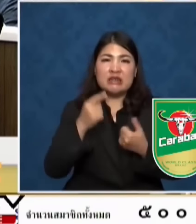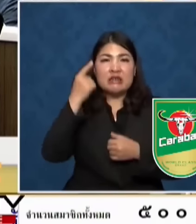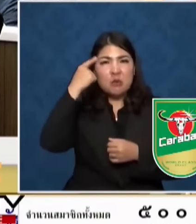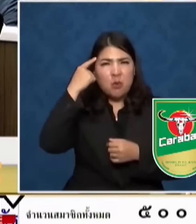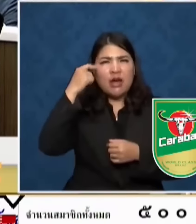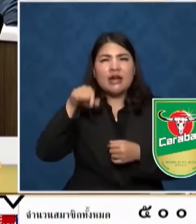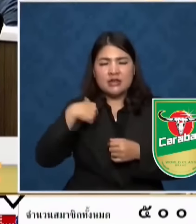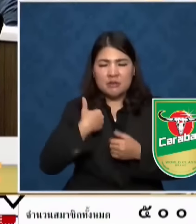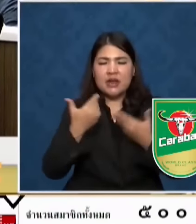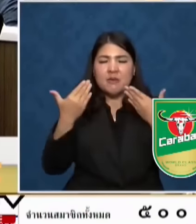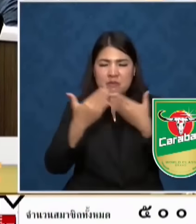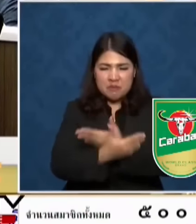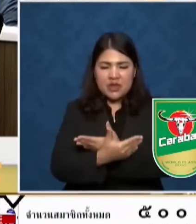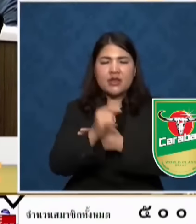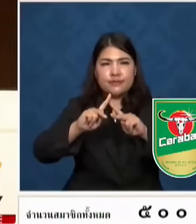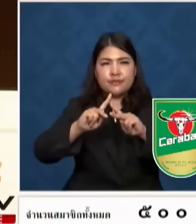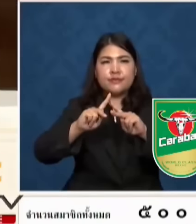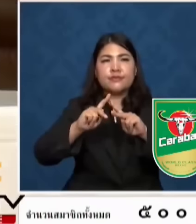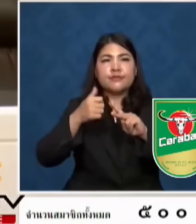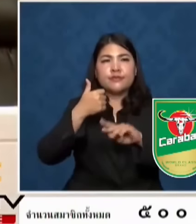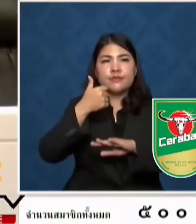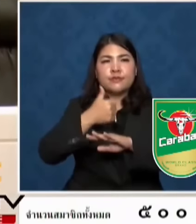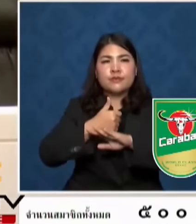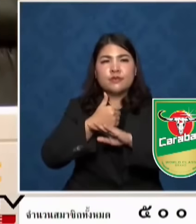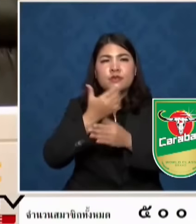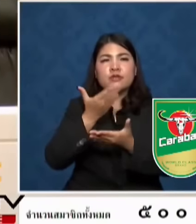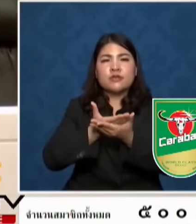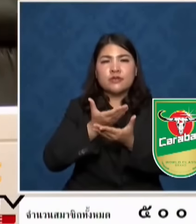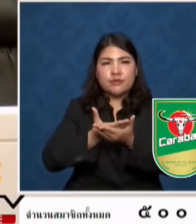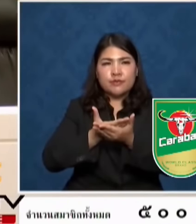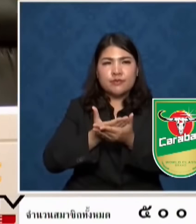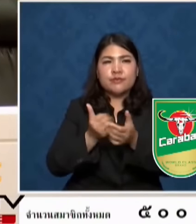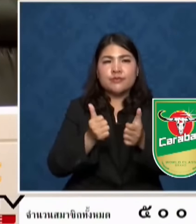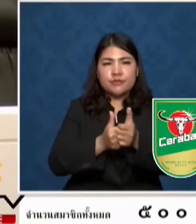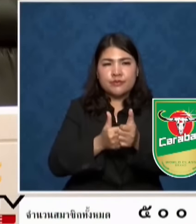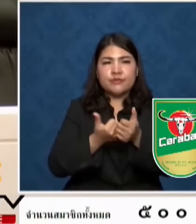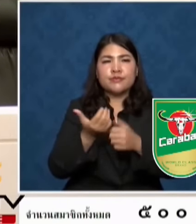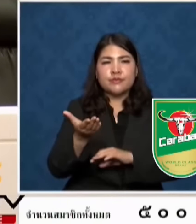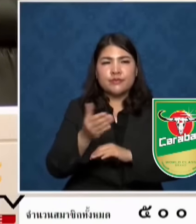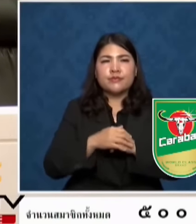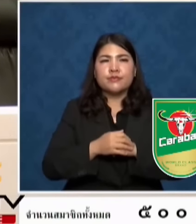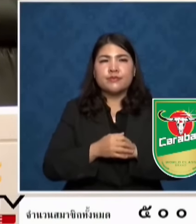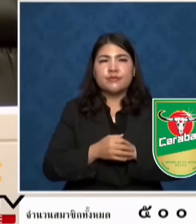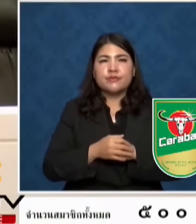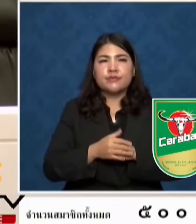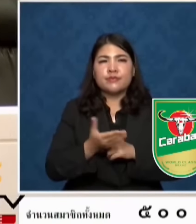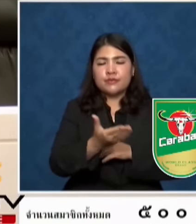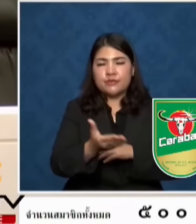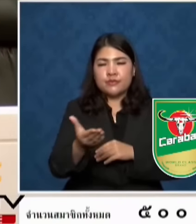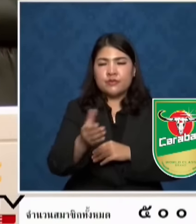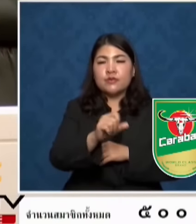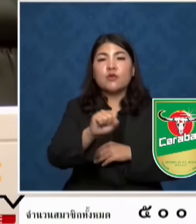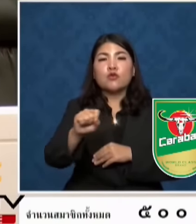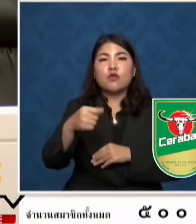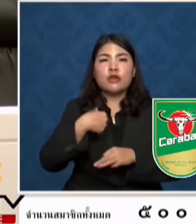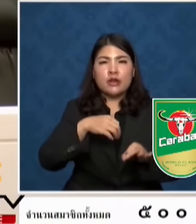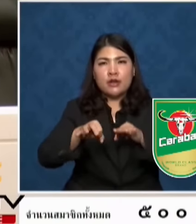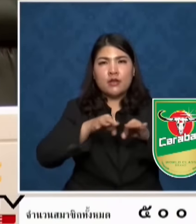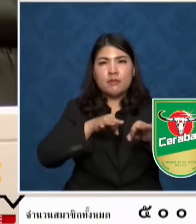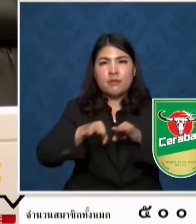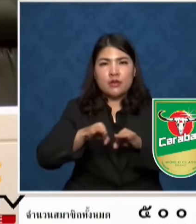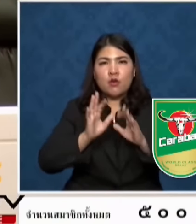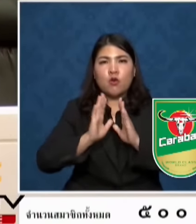ายอภิปรายเสร็จรัฐมนตรีตอบ ค ุณจุลพันธ์อมรวิวัฒน์รัฐมนตรีช่วยคลังลุกขึ้นตอบเลยบอกยินดีน้อมรับคำติติงข้อเสนอแนะ